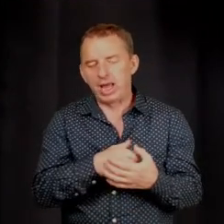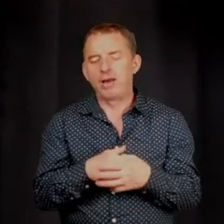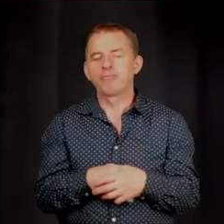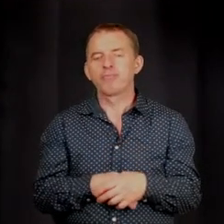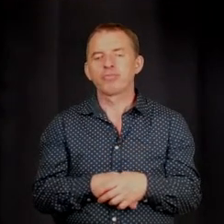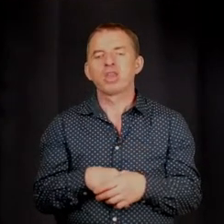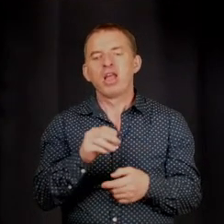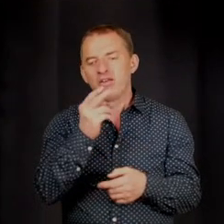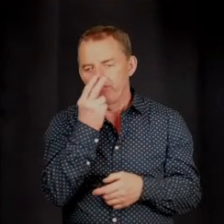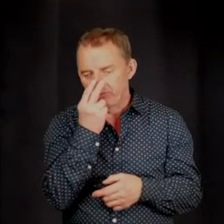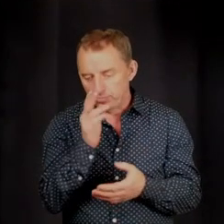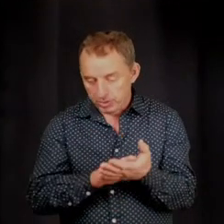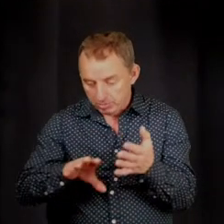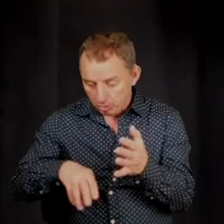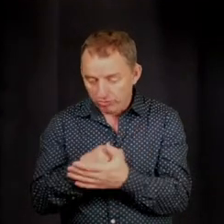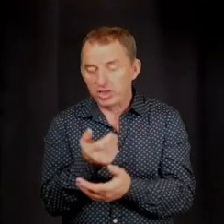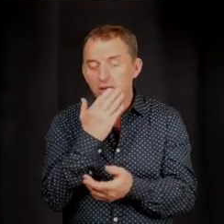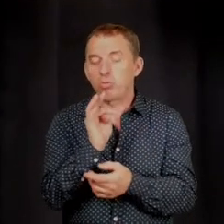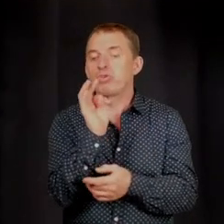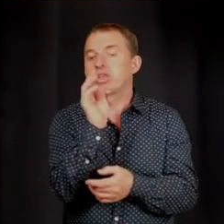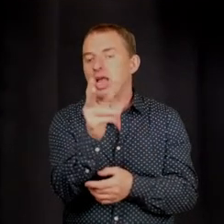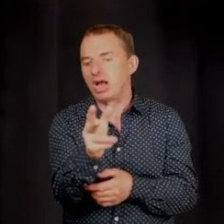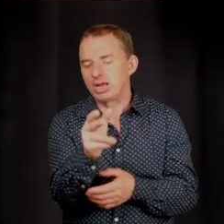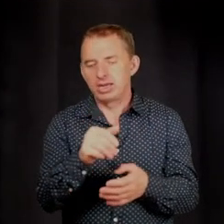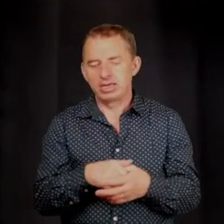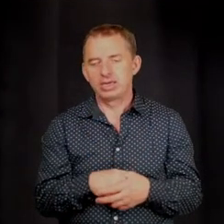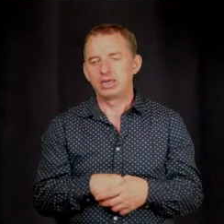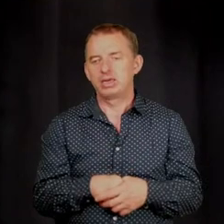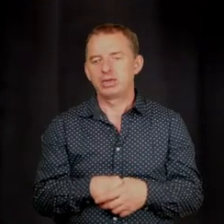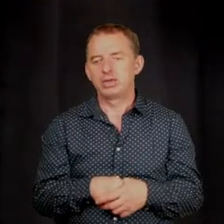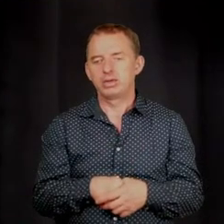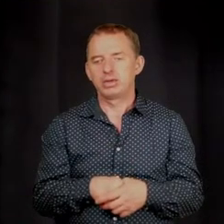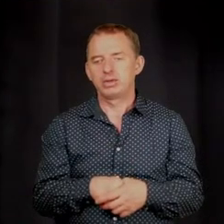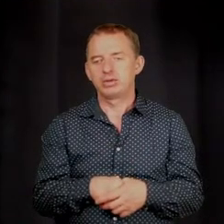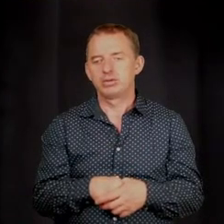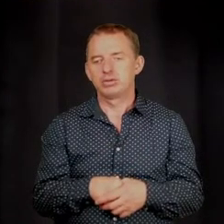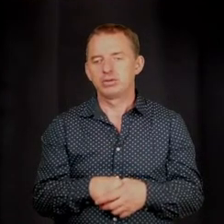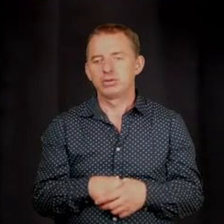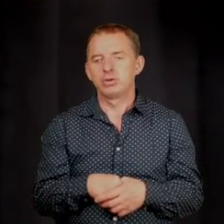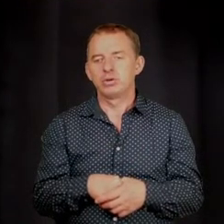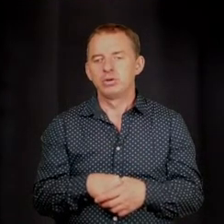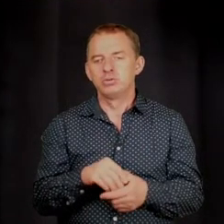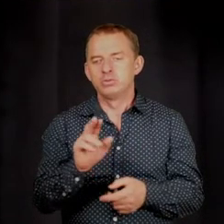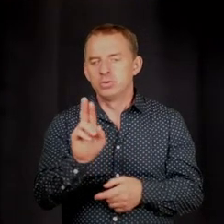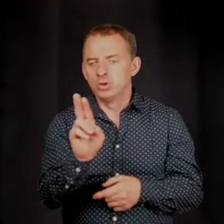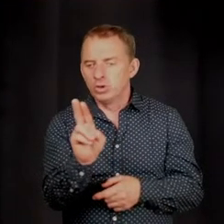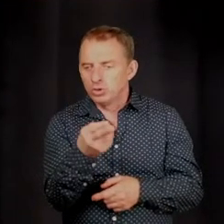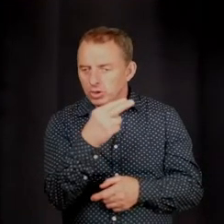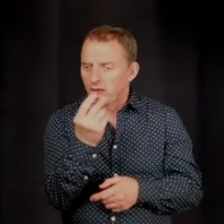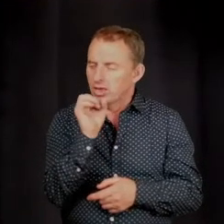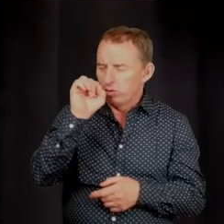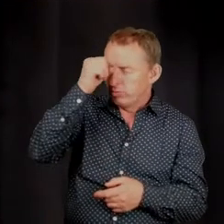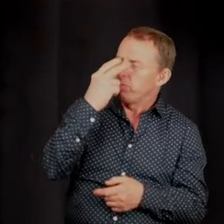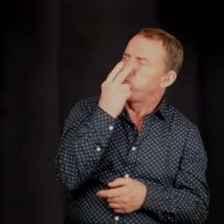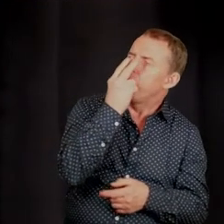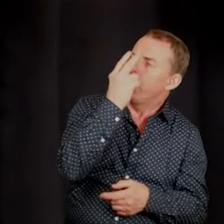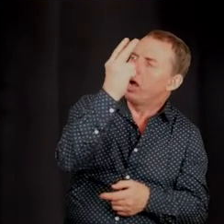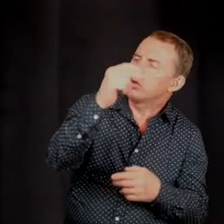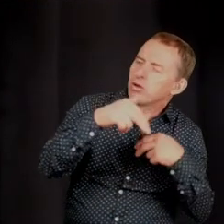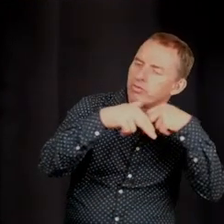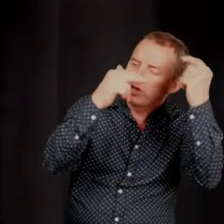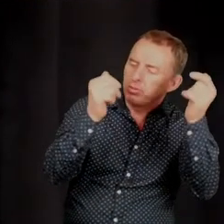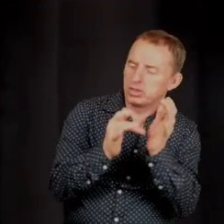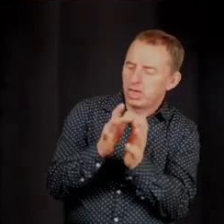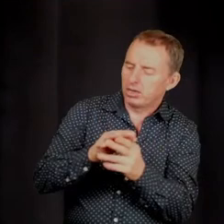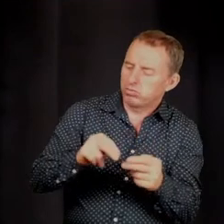records. Więc Biblia mówi tak. While they looked steadfastly to heaven as he went up. Więc kiedy uporczywie wpatrywali się w niego, jak